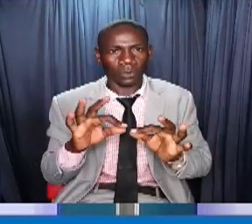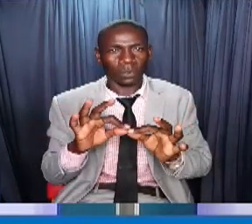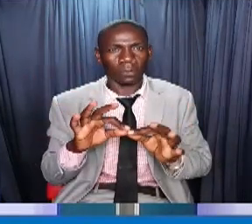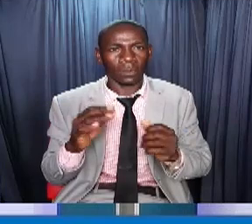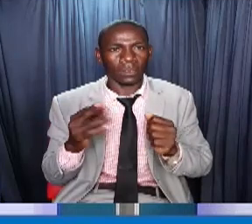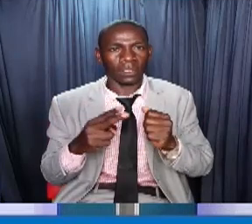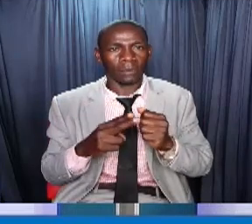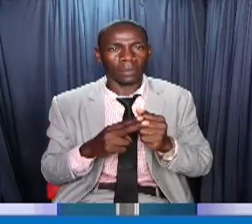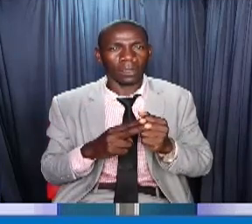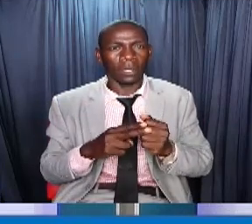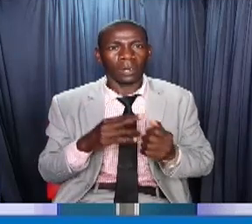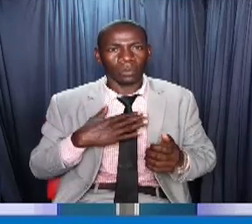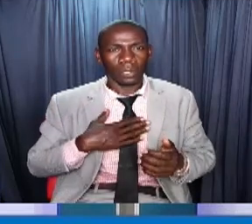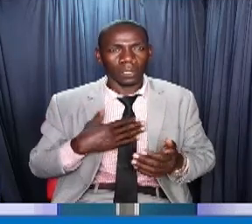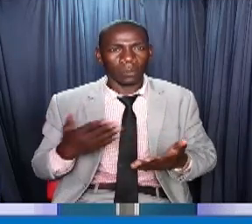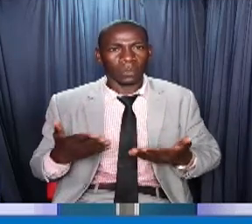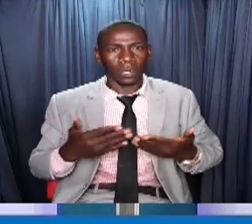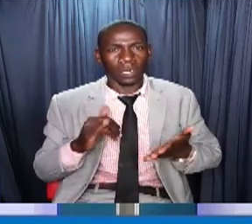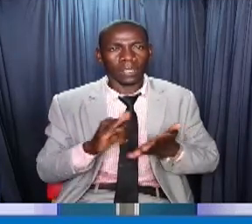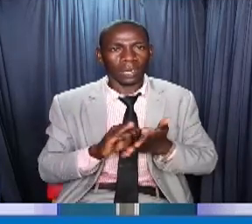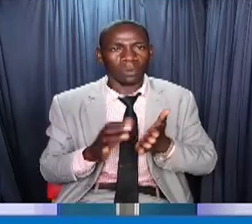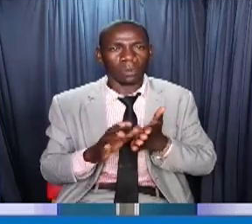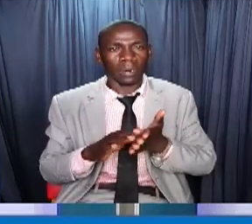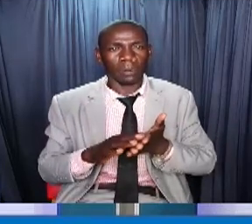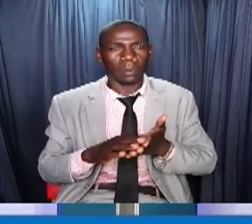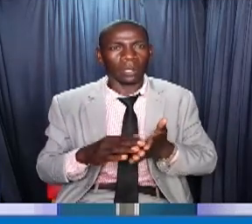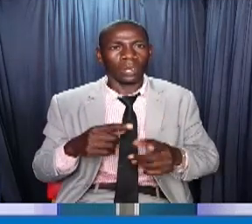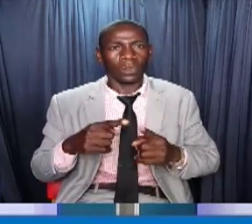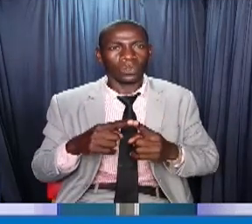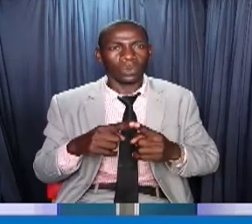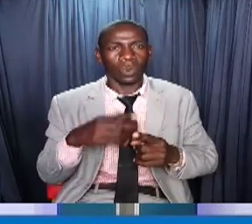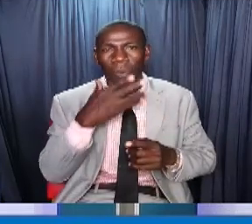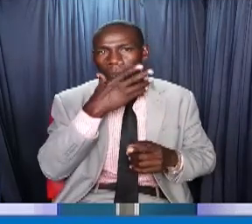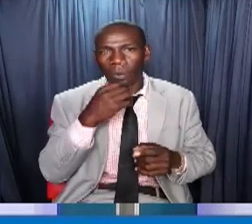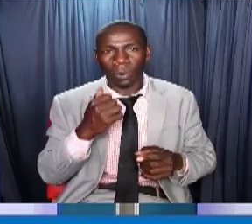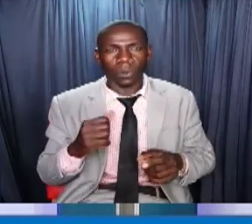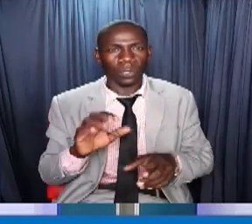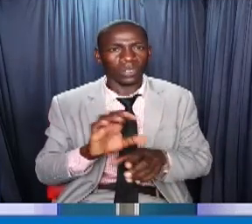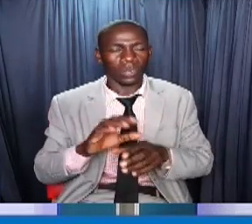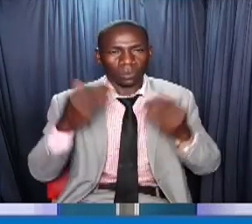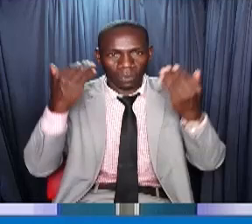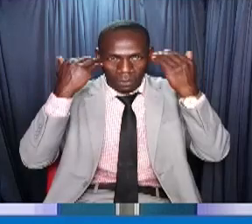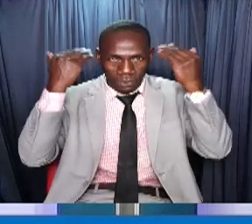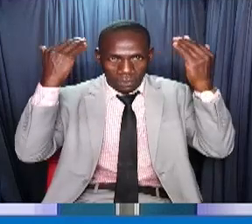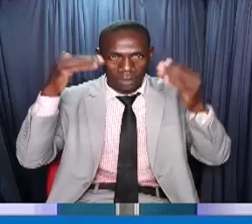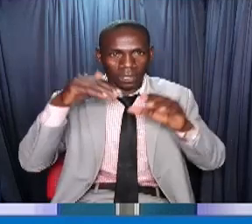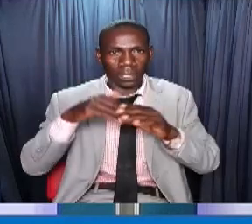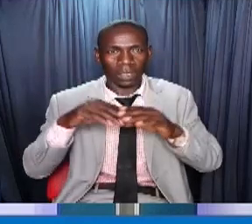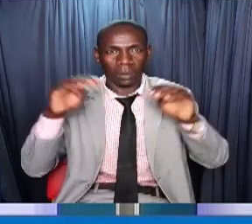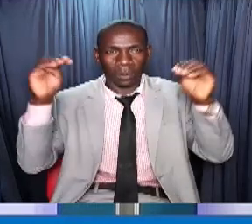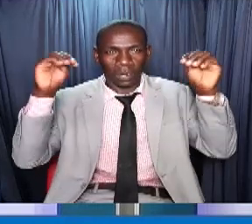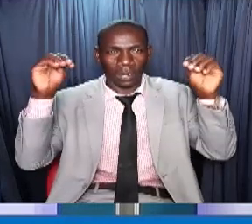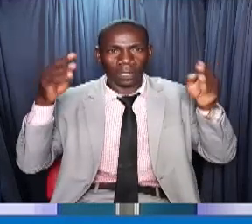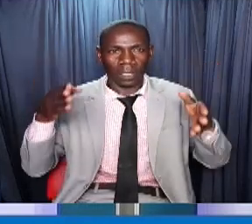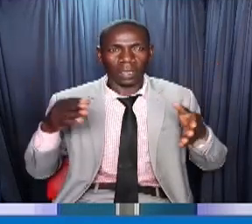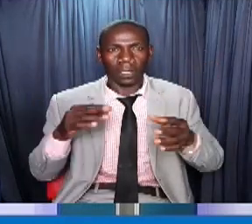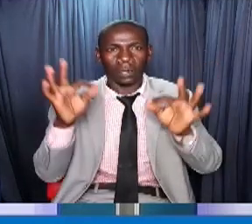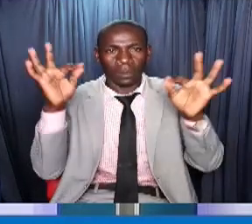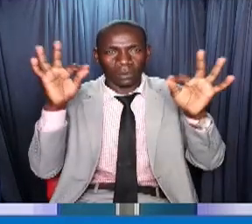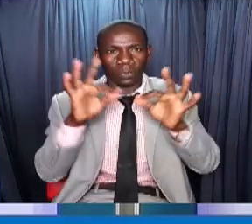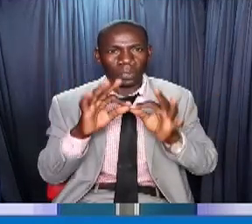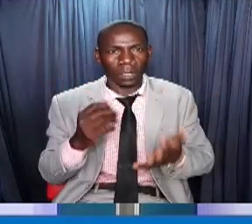hizi saba, tunaomba kwamba neno au jambo hilo liwasilishwe kwa wazee wa kanisa walioko makao makuu ili hao maharusi